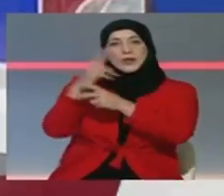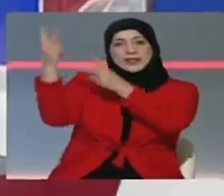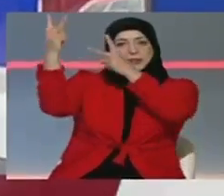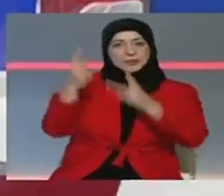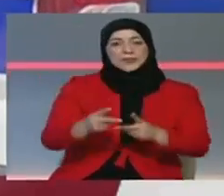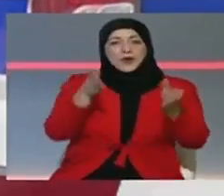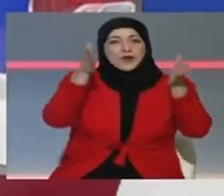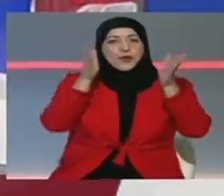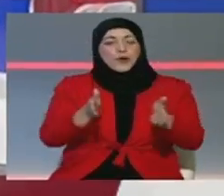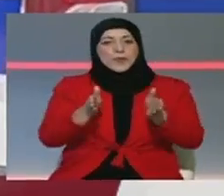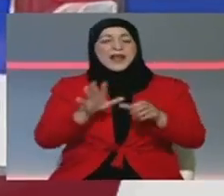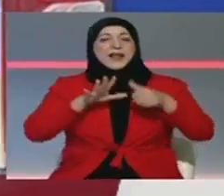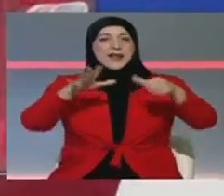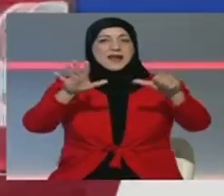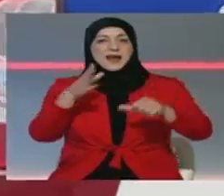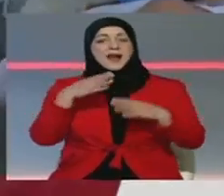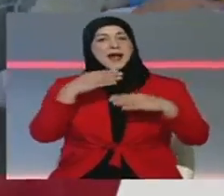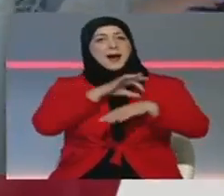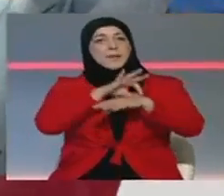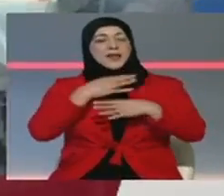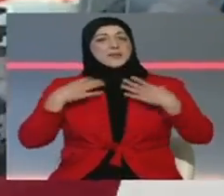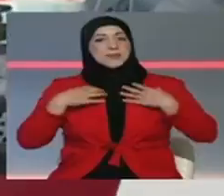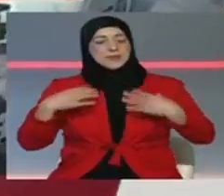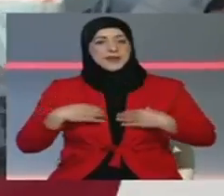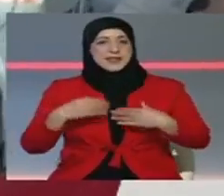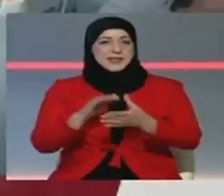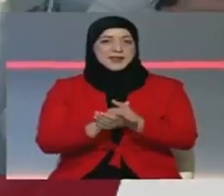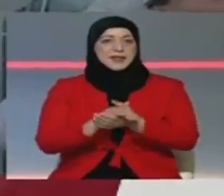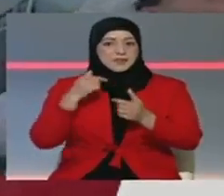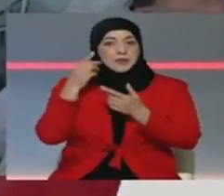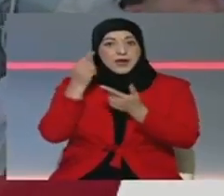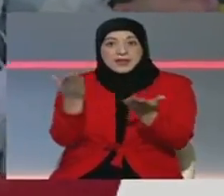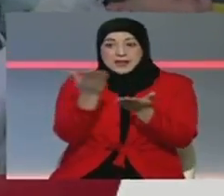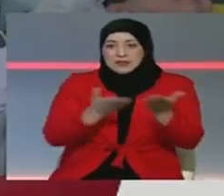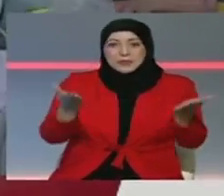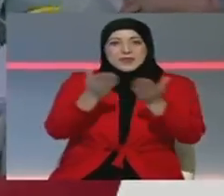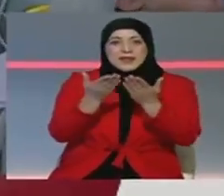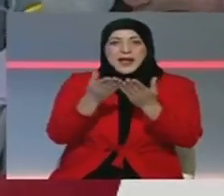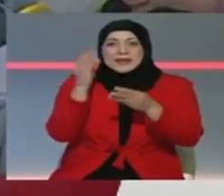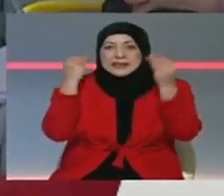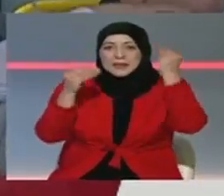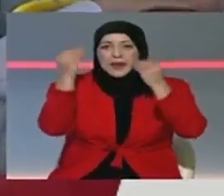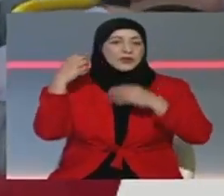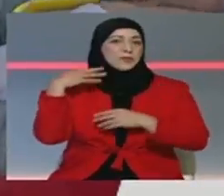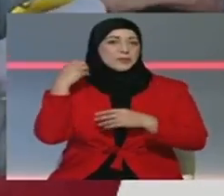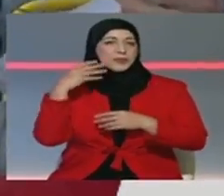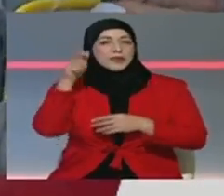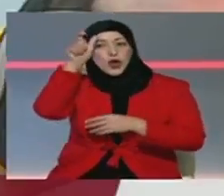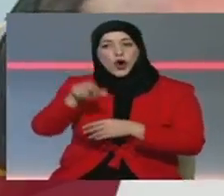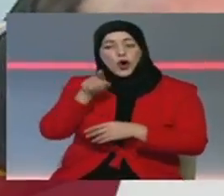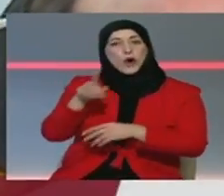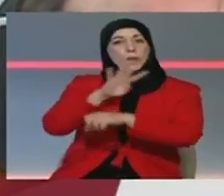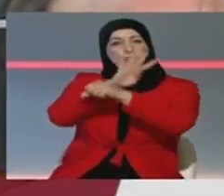إلى مستشفى عبد الرحمن نامي للأمراض الصدرية بأريانا. وهذه العملية البيضاء تجسد دخول مصابة